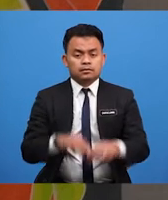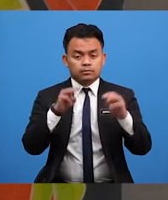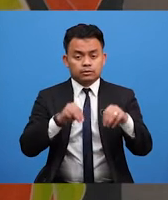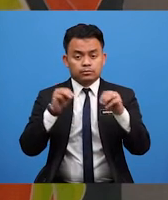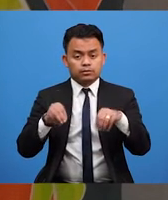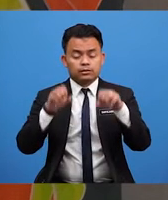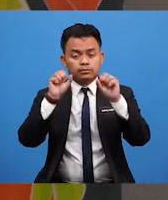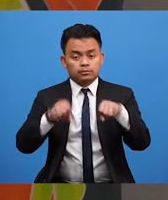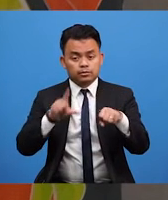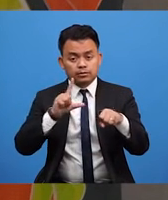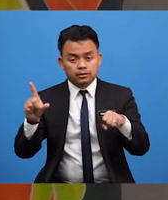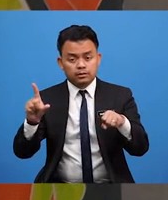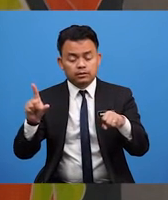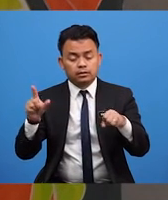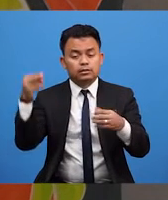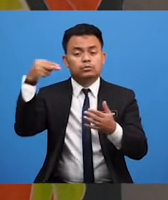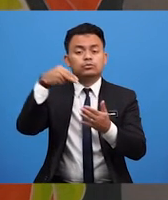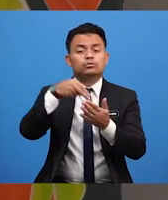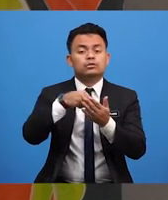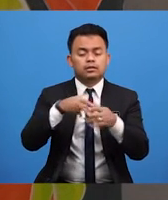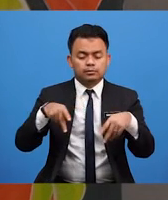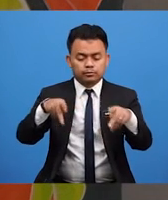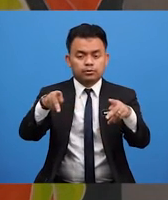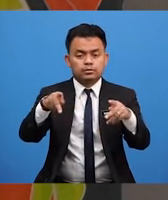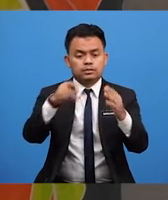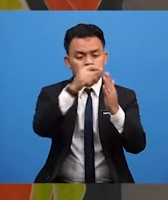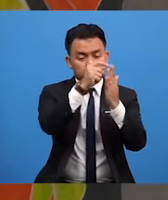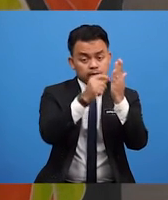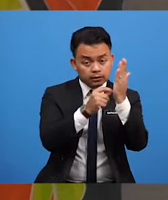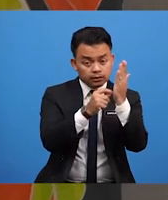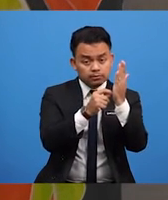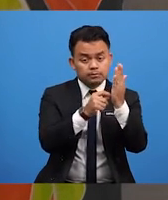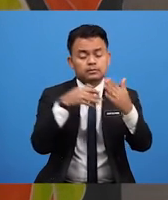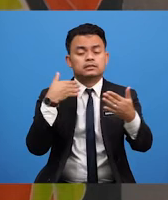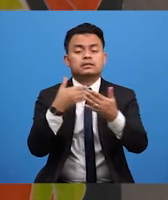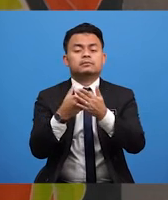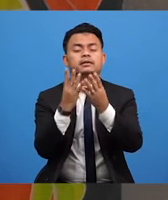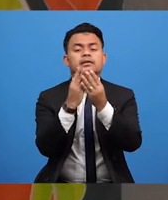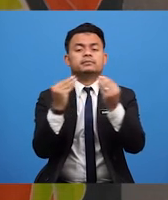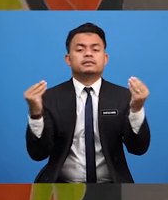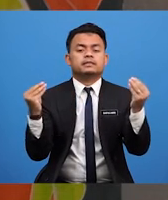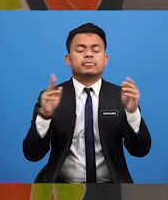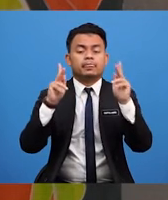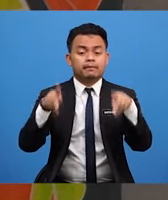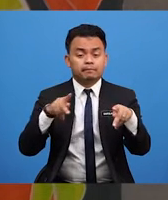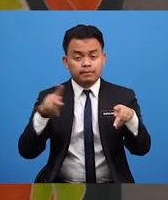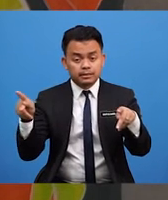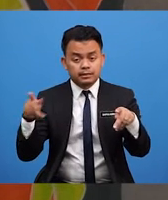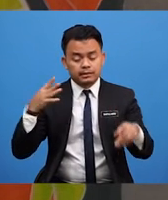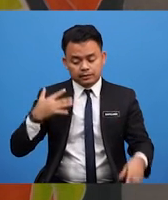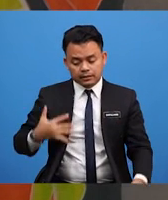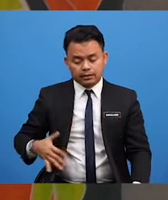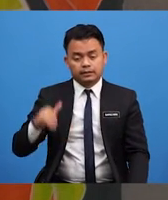Murid-murid bolehlah mengulangi proses menerap sehingga selesai. Pastikan kain yang